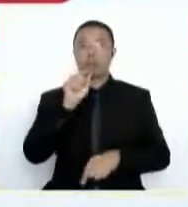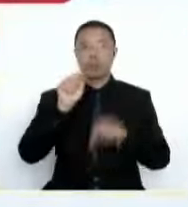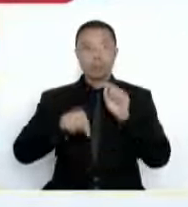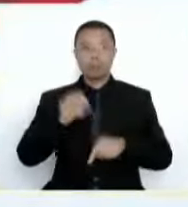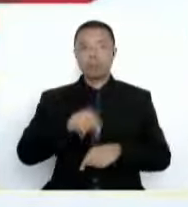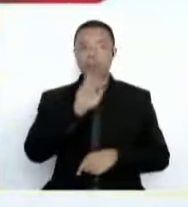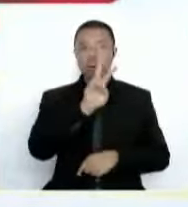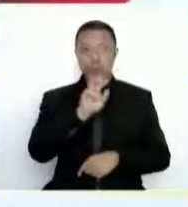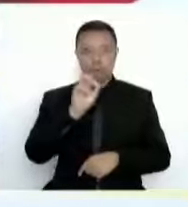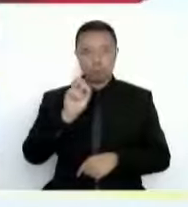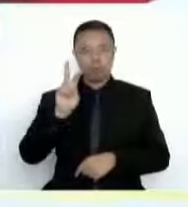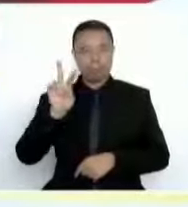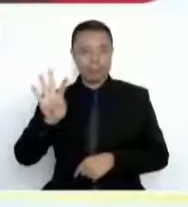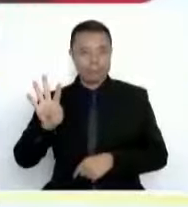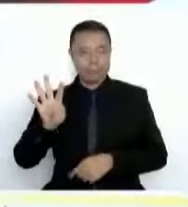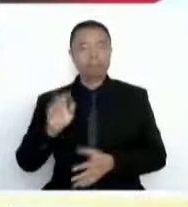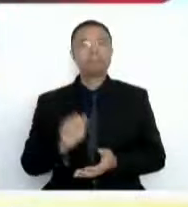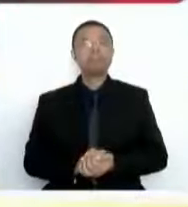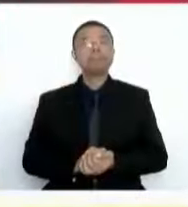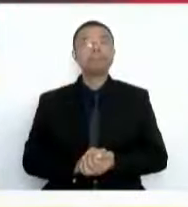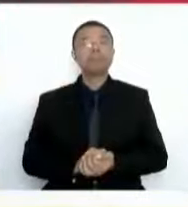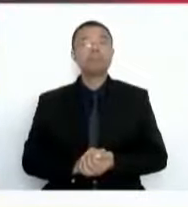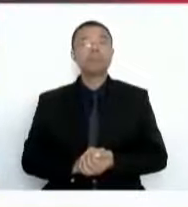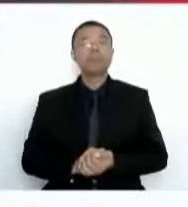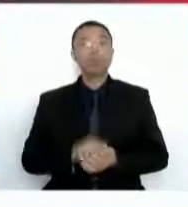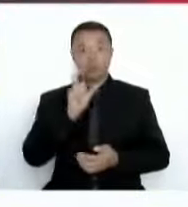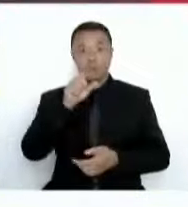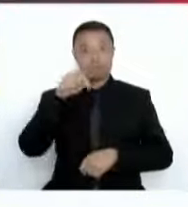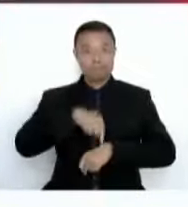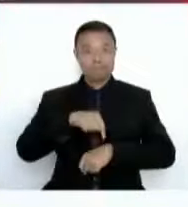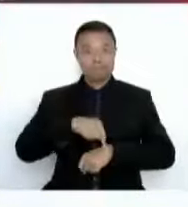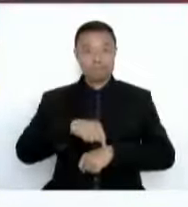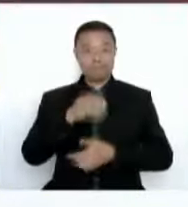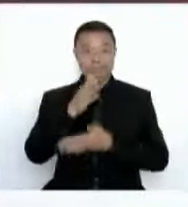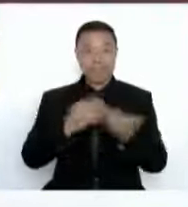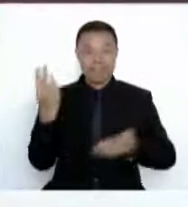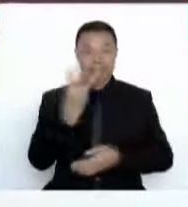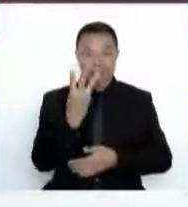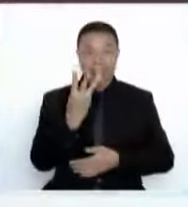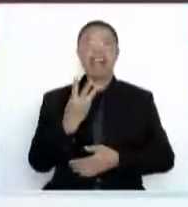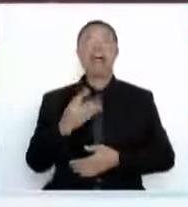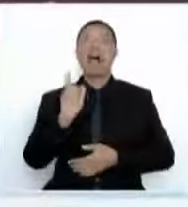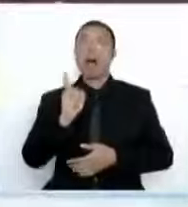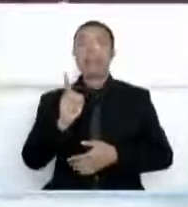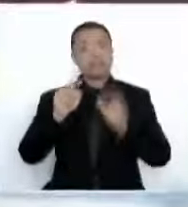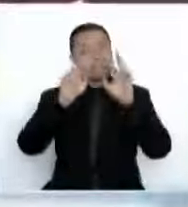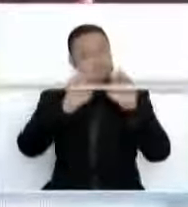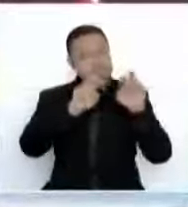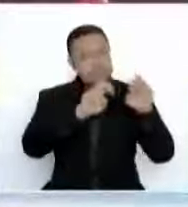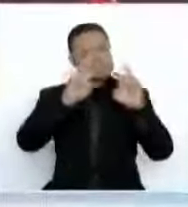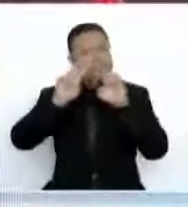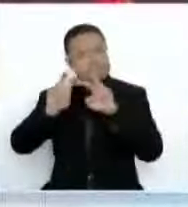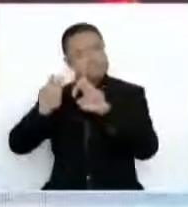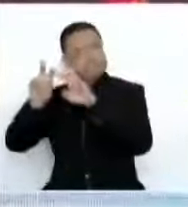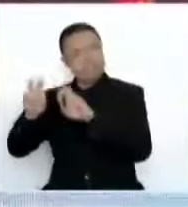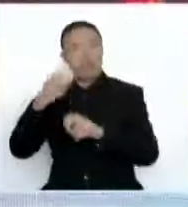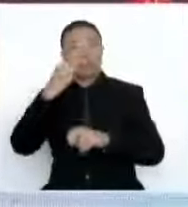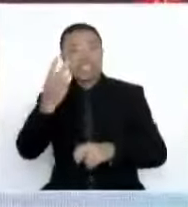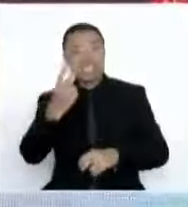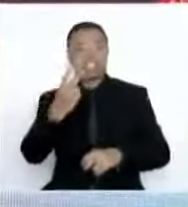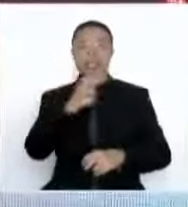tahun 2024 dan untuk segmen ketiga kami akan kembali dengan pendalaman visi misi dan program